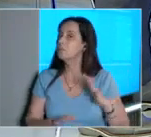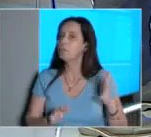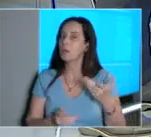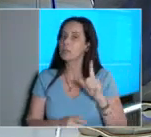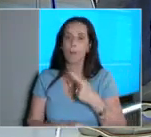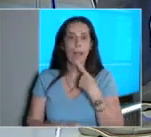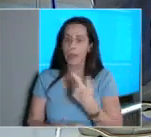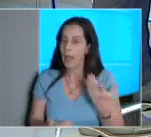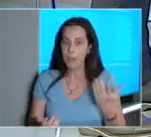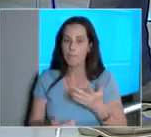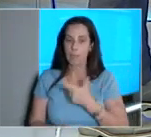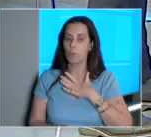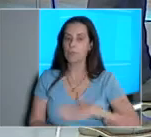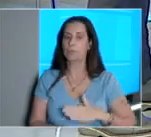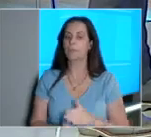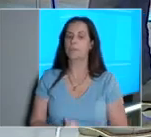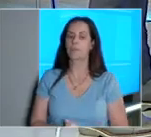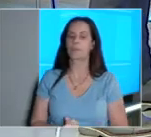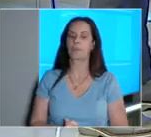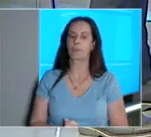הם אמורים להביא לכם היום?